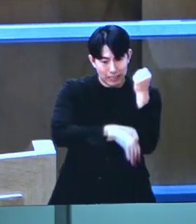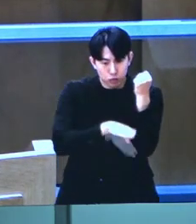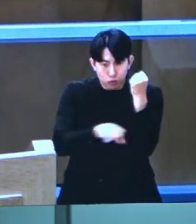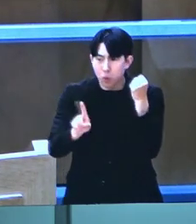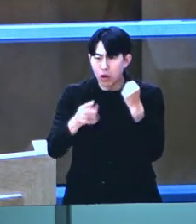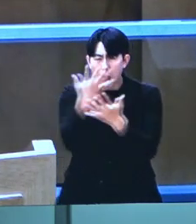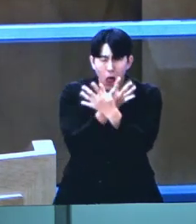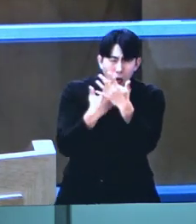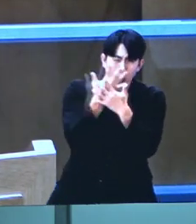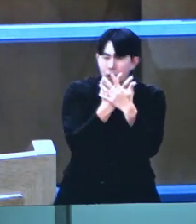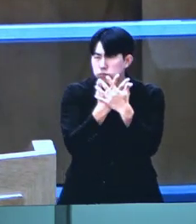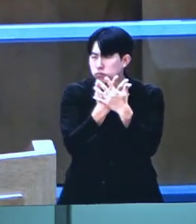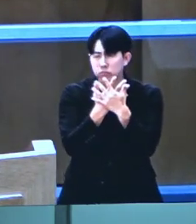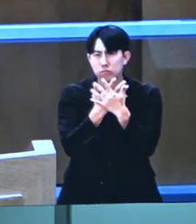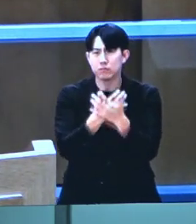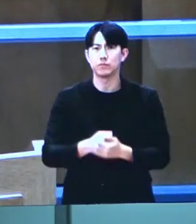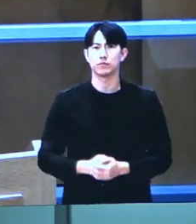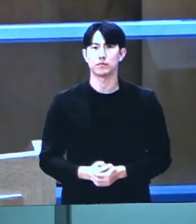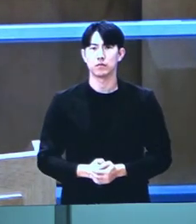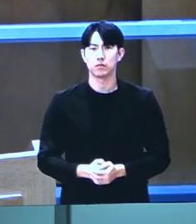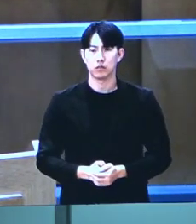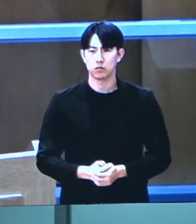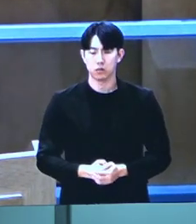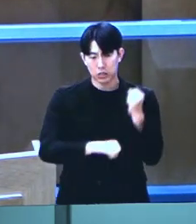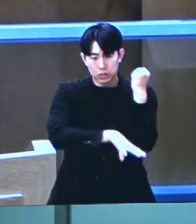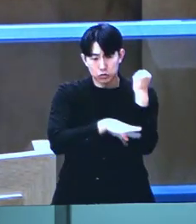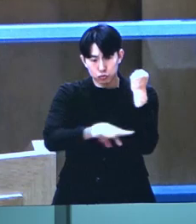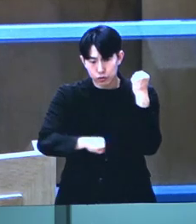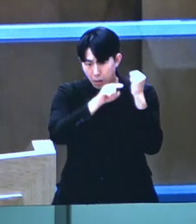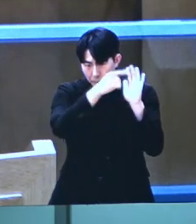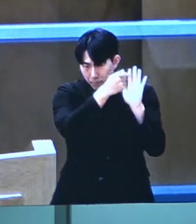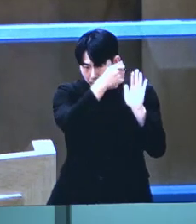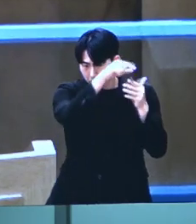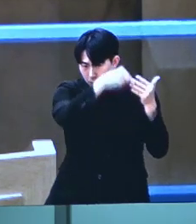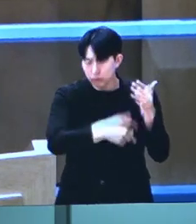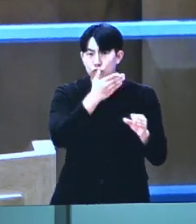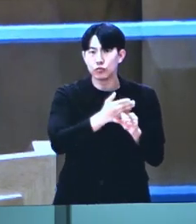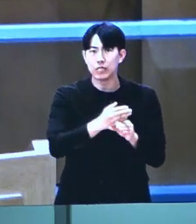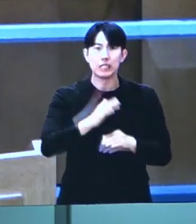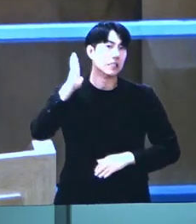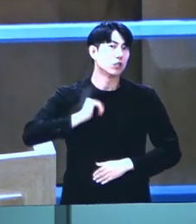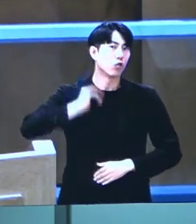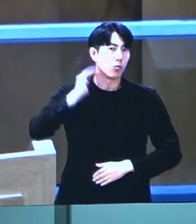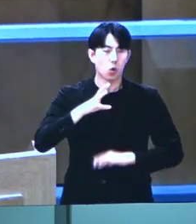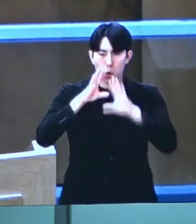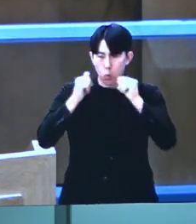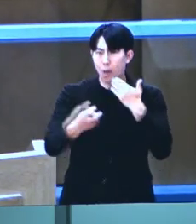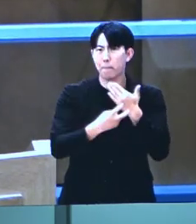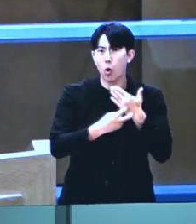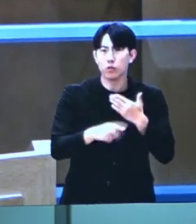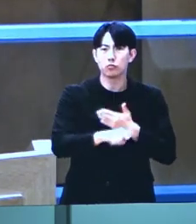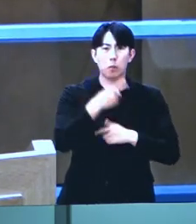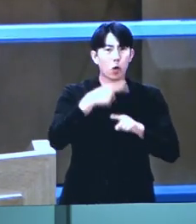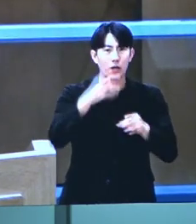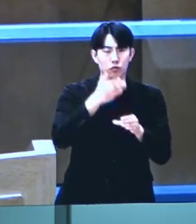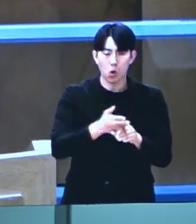모호하고 불공정합니다. 평가 기여 항목 중 의정부는 종합병원 수평가인 공급 항목에서